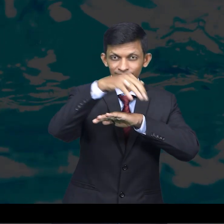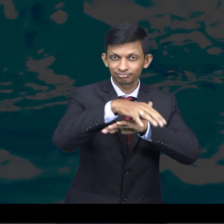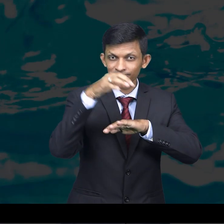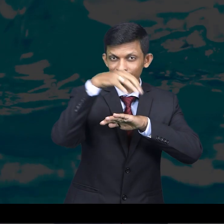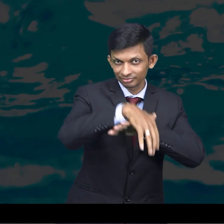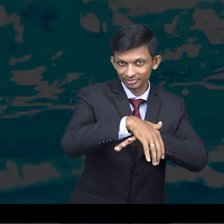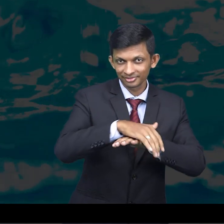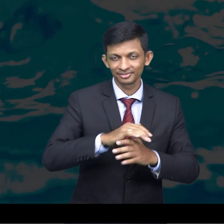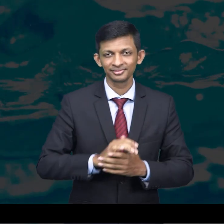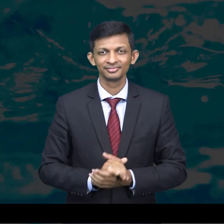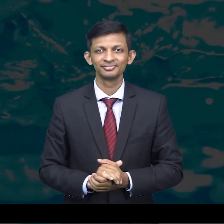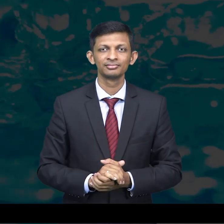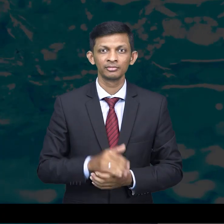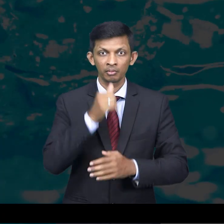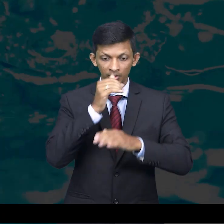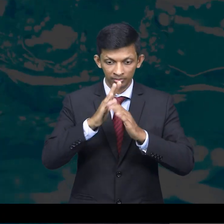धरणे,